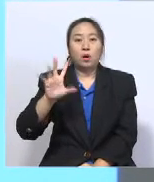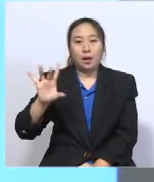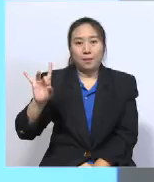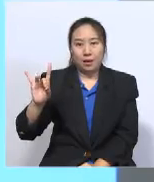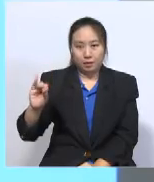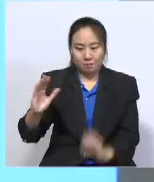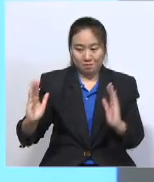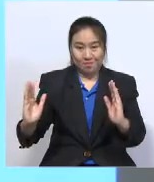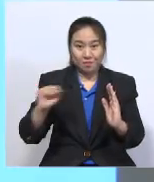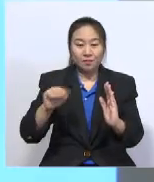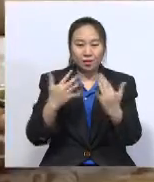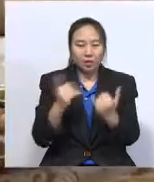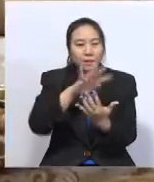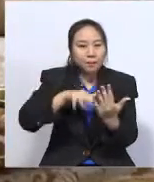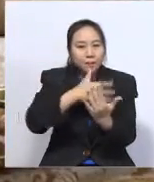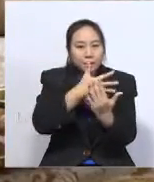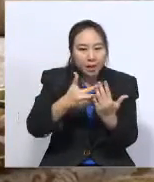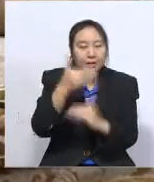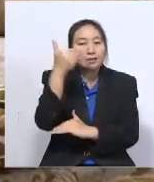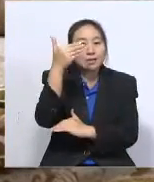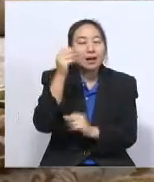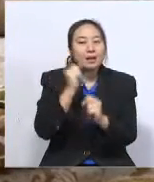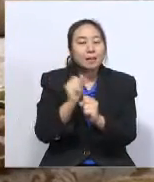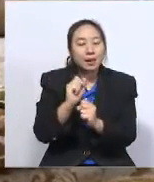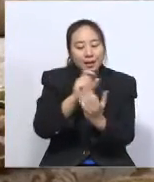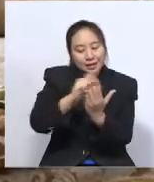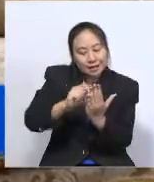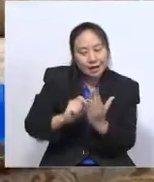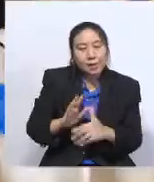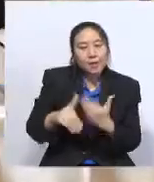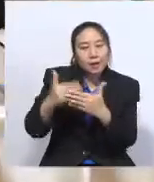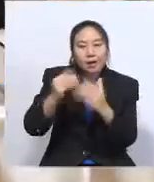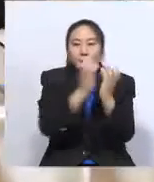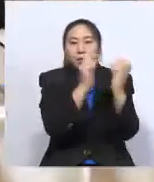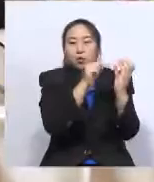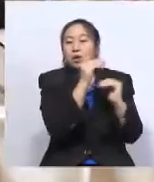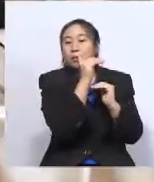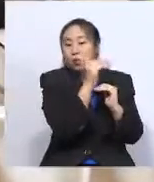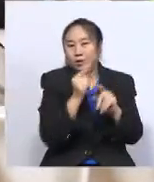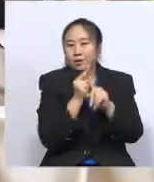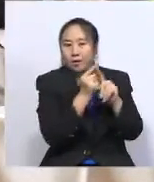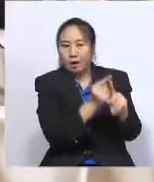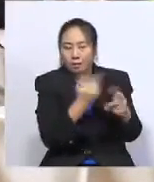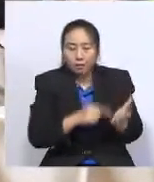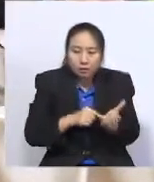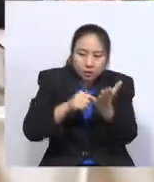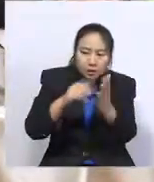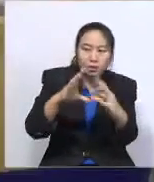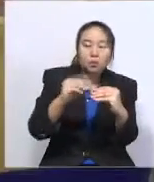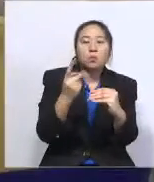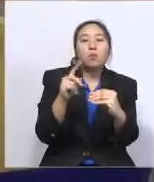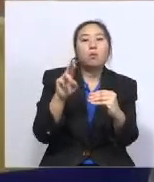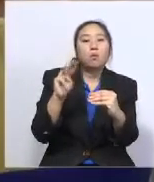ครับว่าขณะนี้ยุทธศาสตร์ชาติอยู่ในขั้นตอนของการพัฒนาร่างตามที่รัฐธรรมนูญกำหนดไว้ก่อนนำเสนอต่อที่ประชุมคณะรัฐม